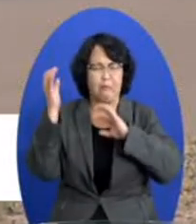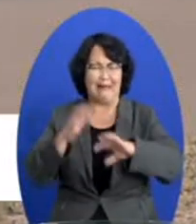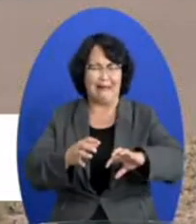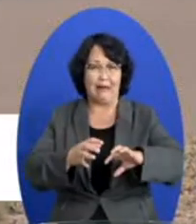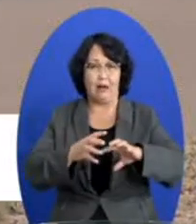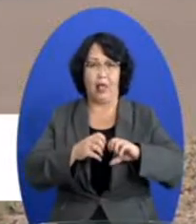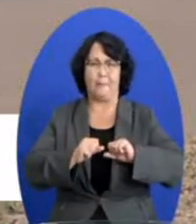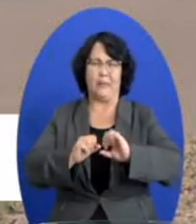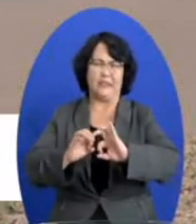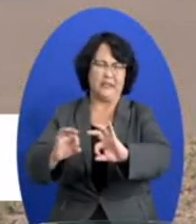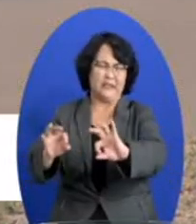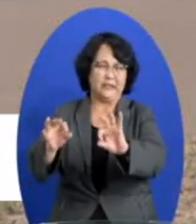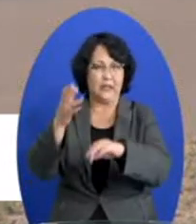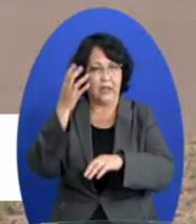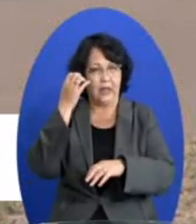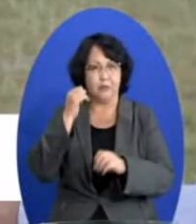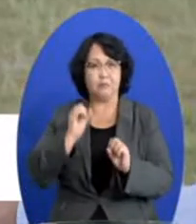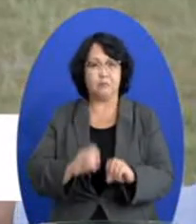бороо ихээр ордог болсон гэлээ.